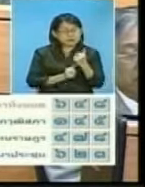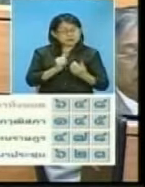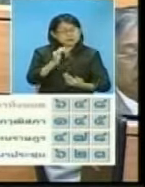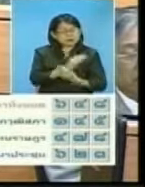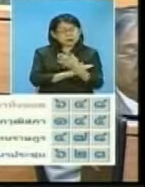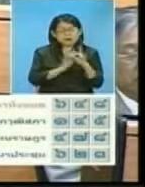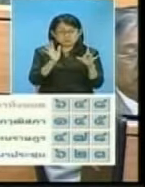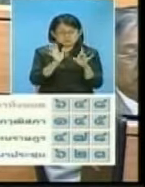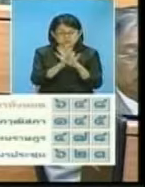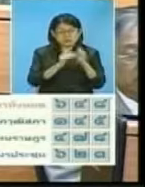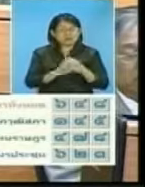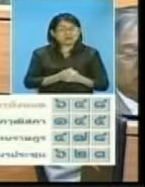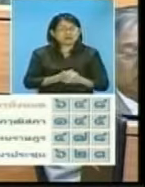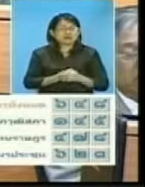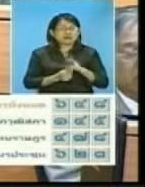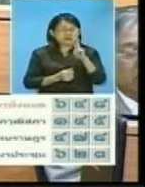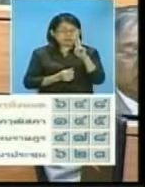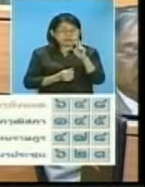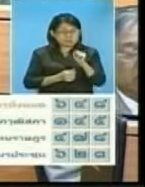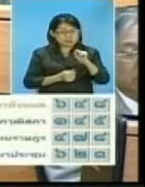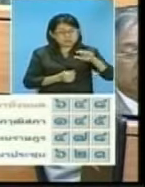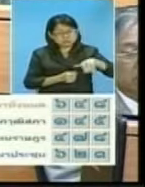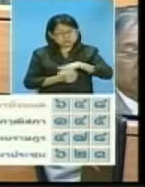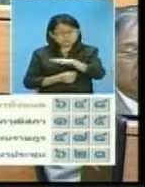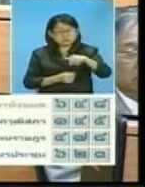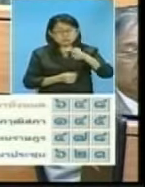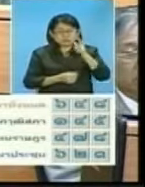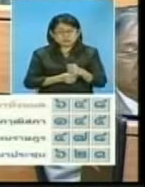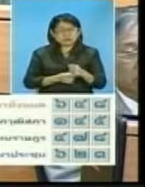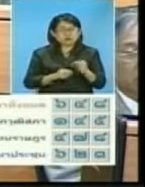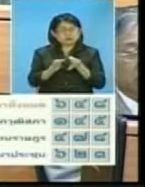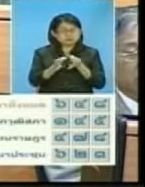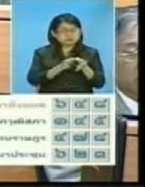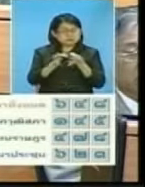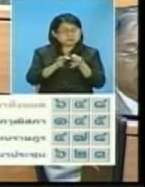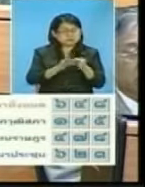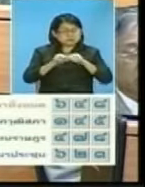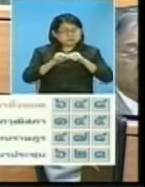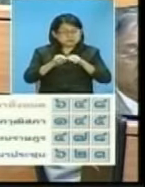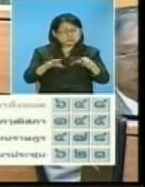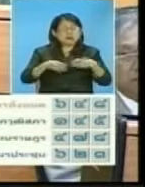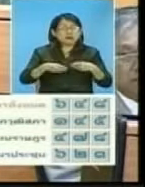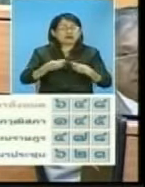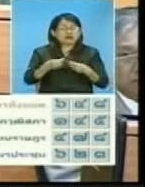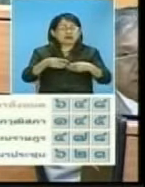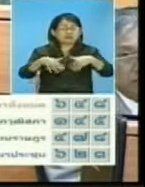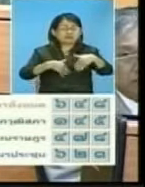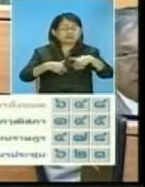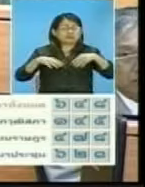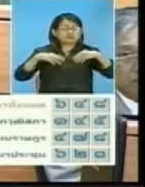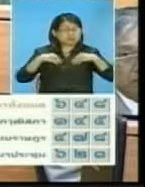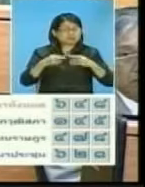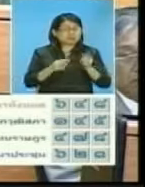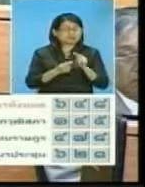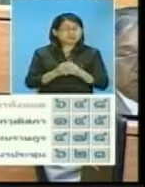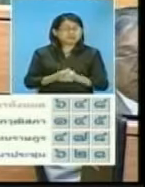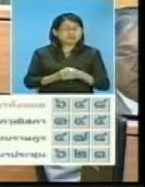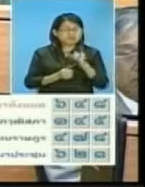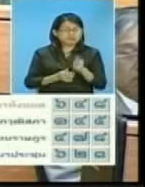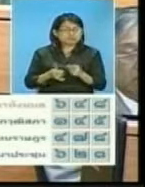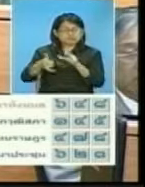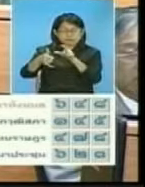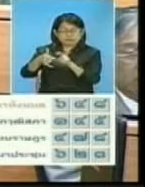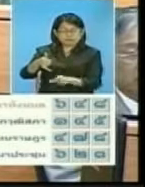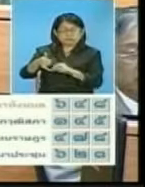ที่รัฐสภาของเราเนี่ยจะสร้างการยอมรับให้กับพี่น้องประชาชนก็คือการพยายามที่จะเอาคุณสม